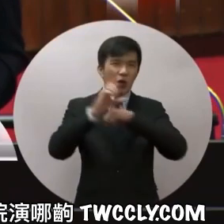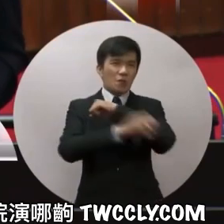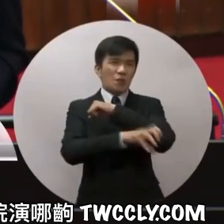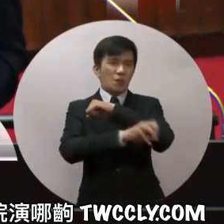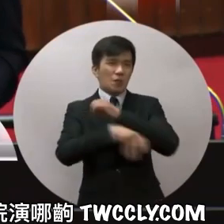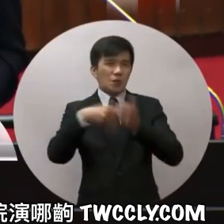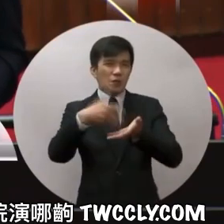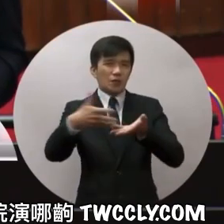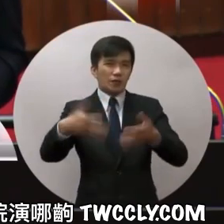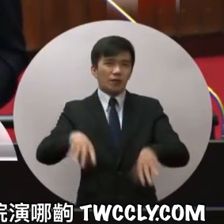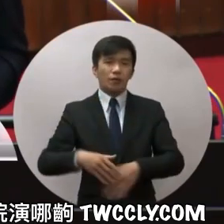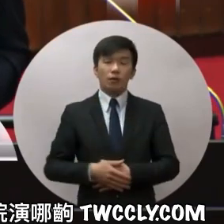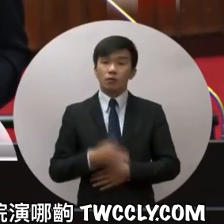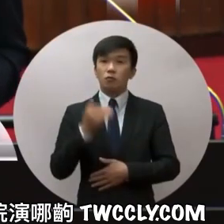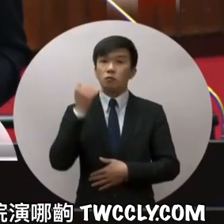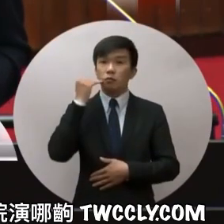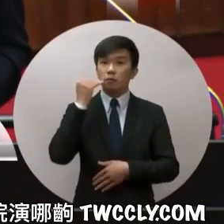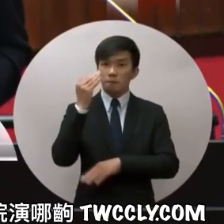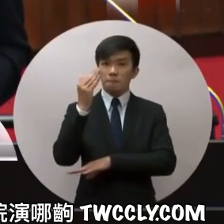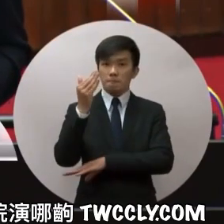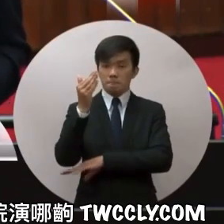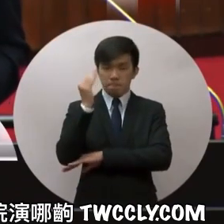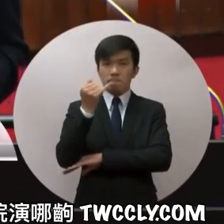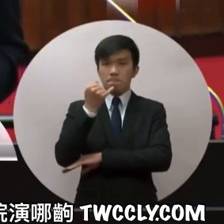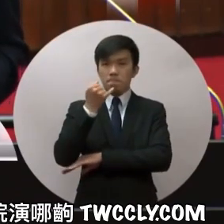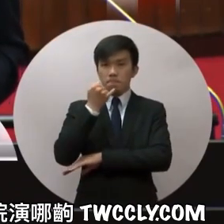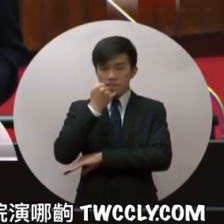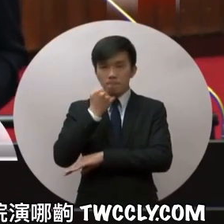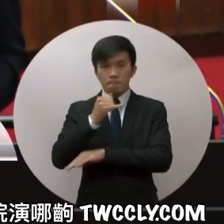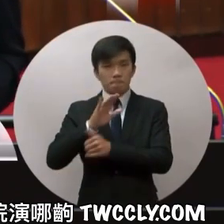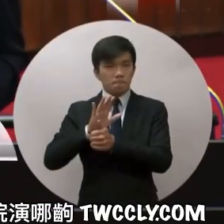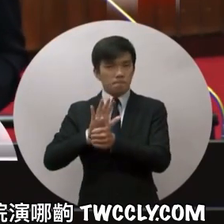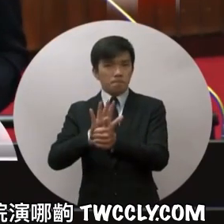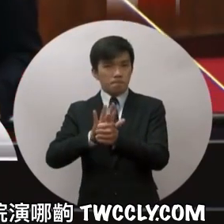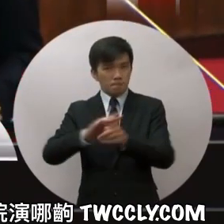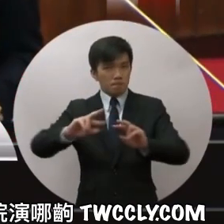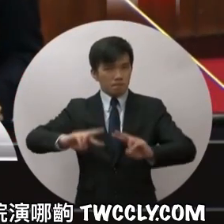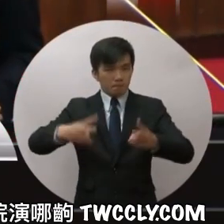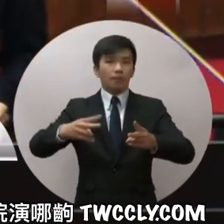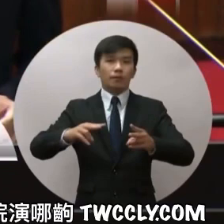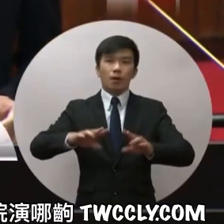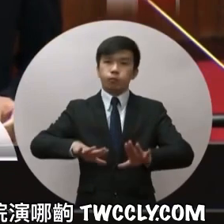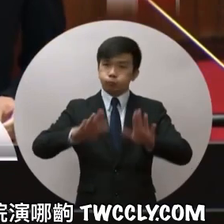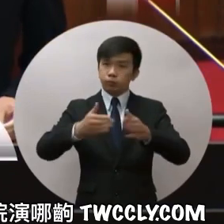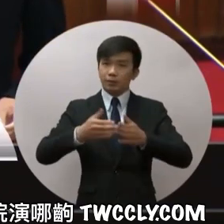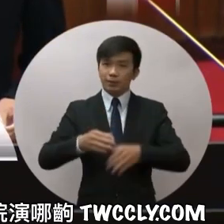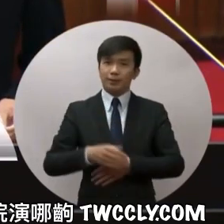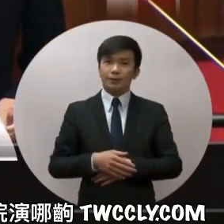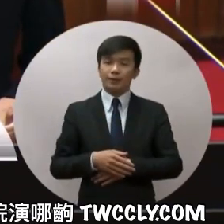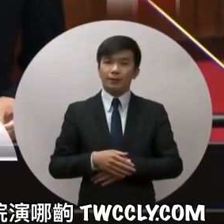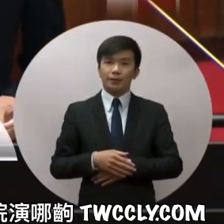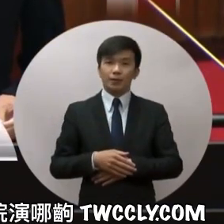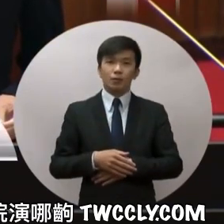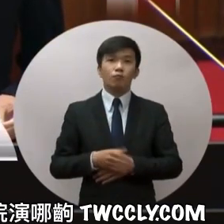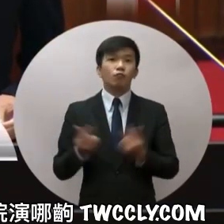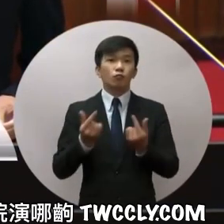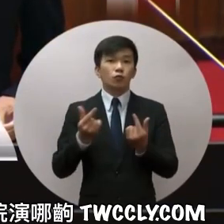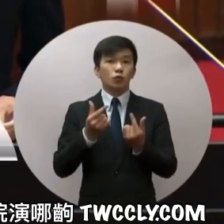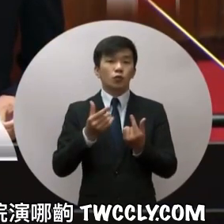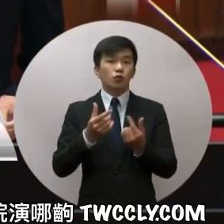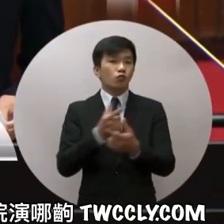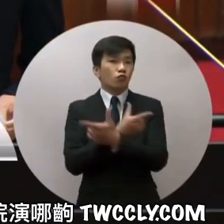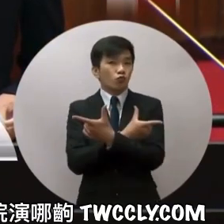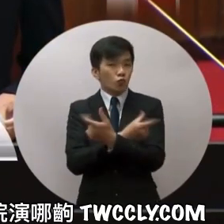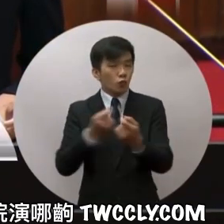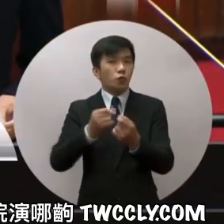如果說政府能有效的帶動整個改造都全部用這個環保一點的